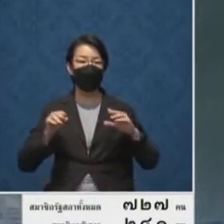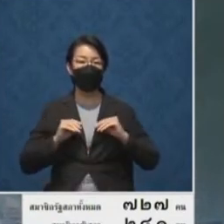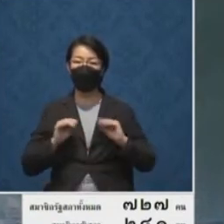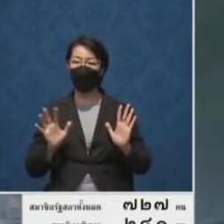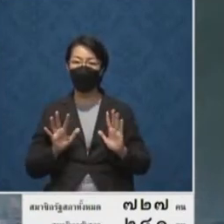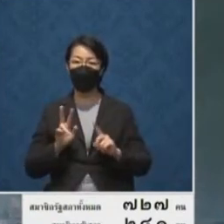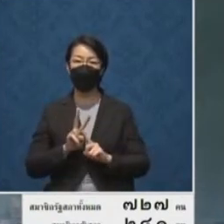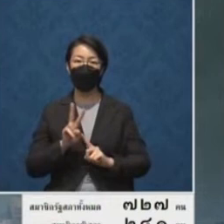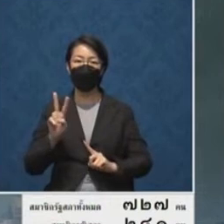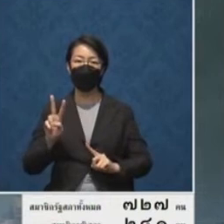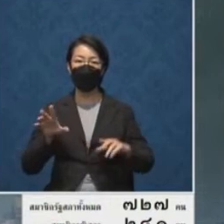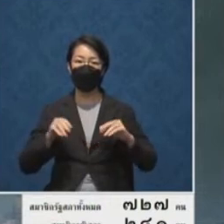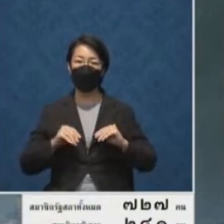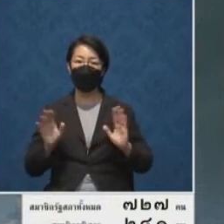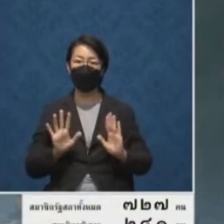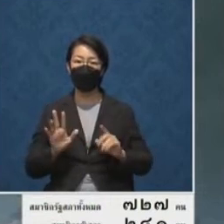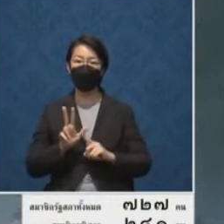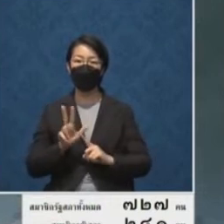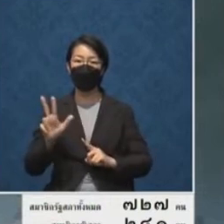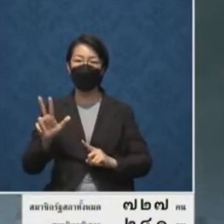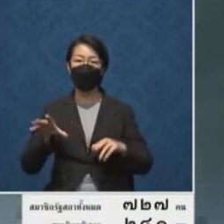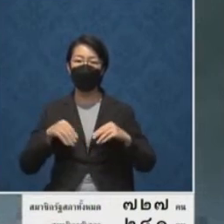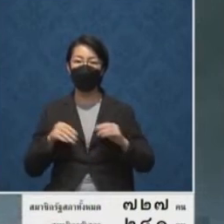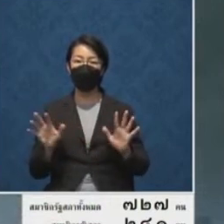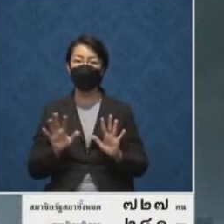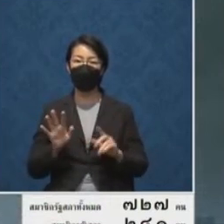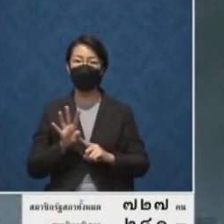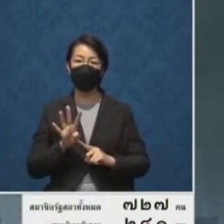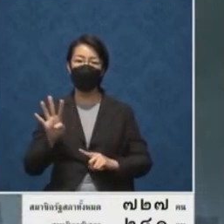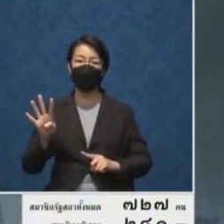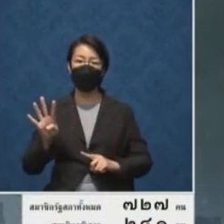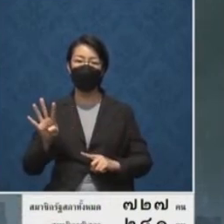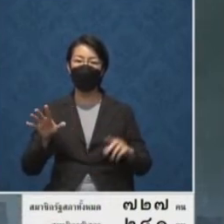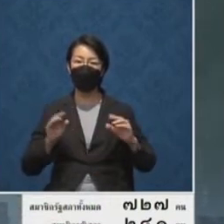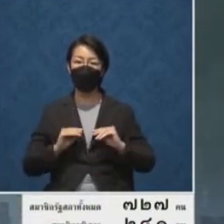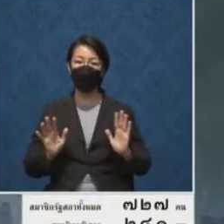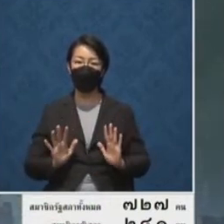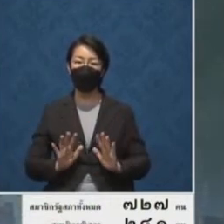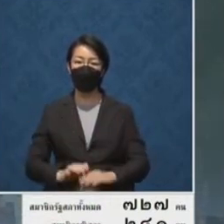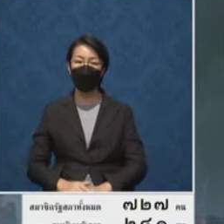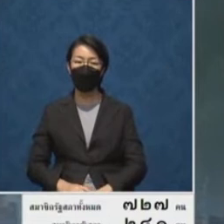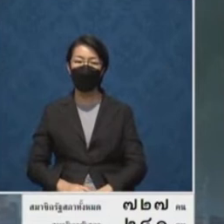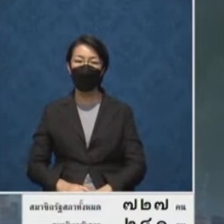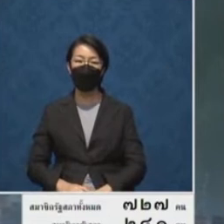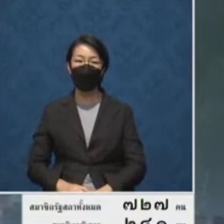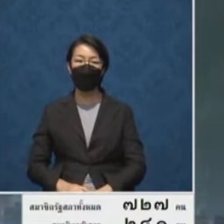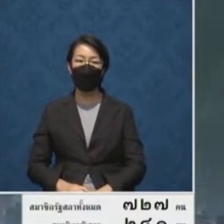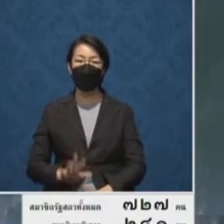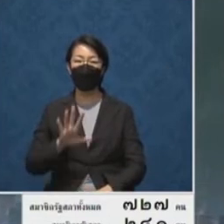หนึ่งไม่รับหลักการ2ไม่รับหลักการ3ไม่รับหลักการและ4ไม่รับหลัก